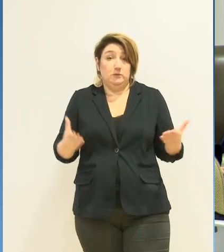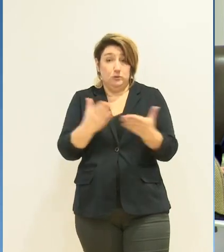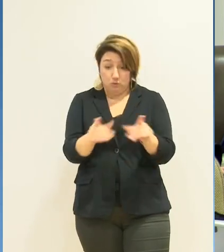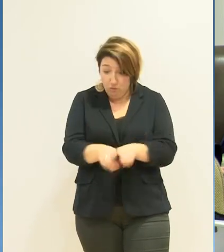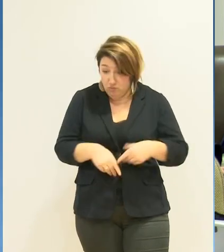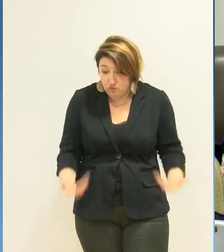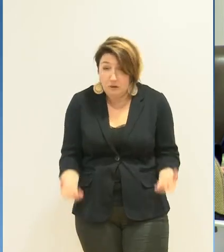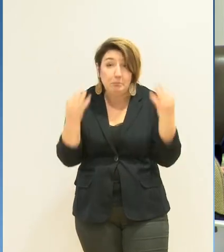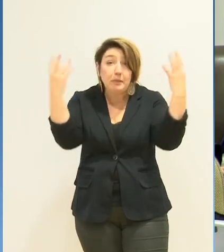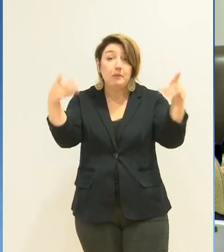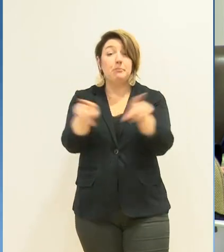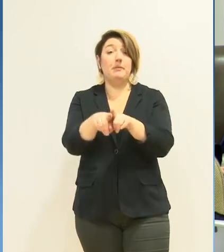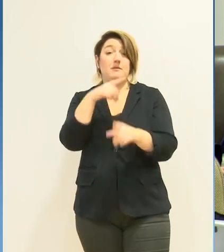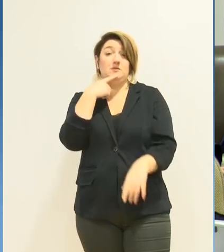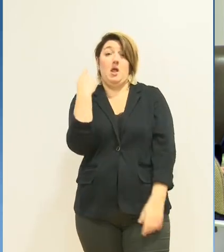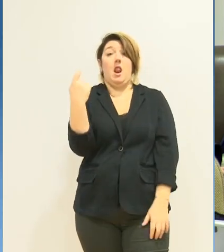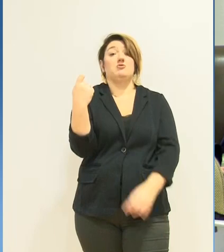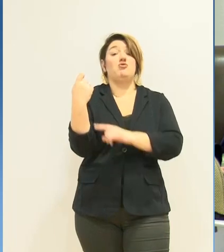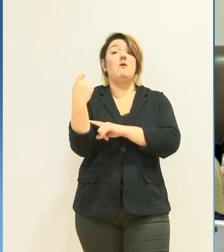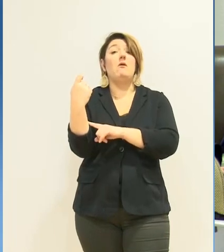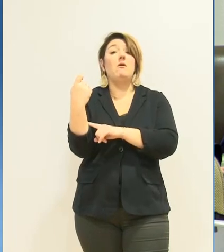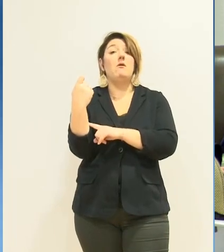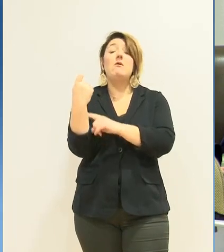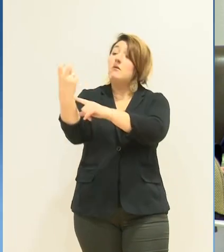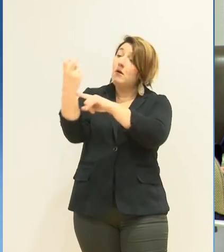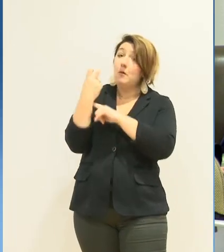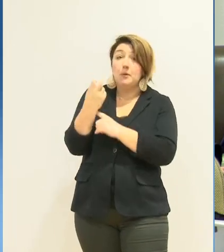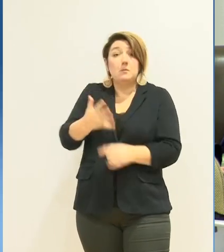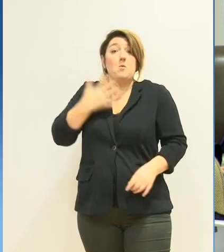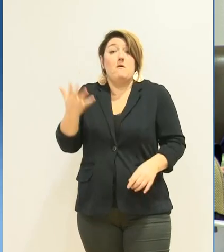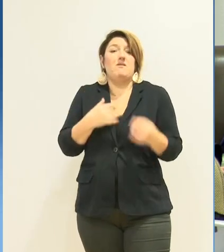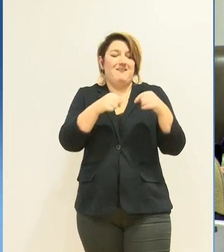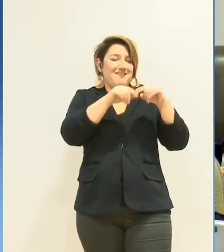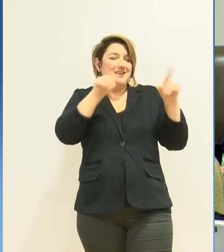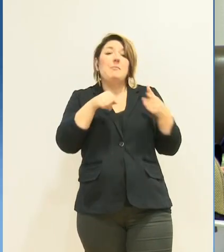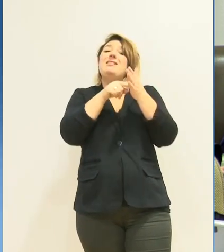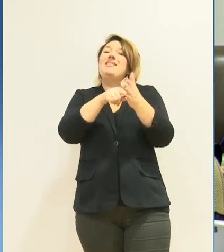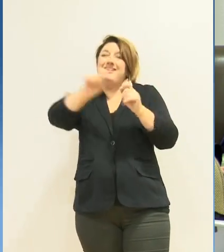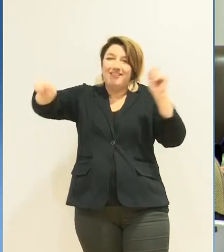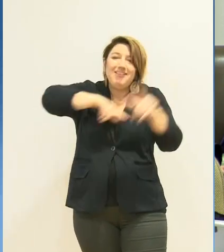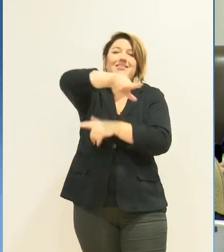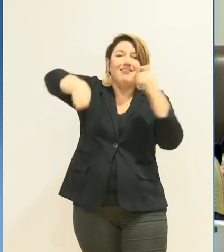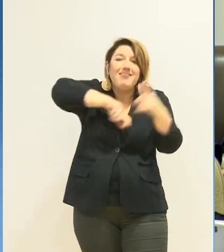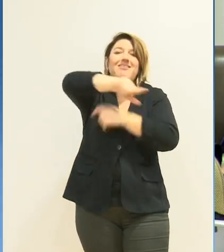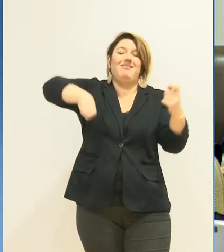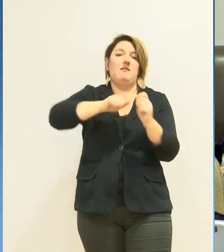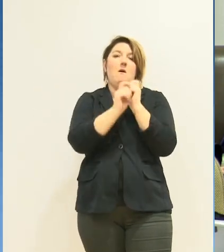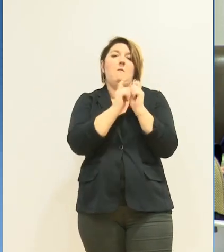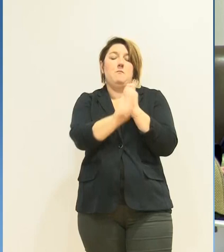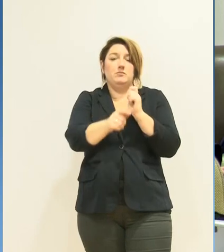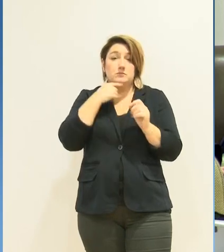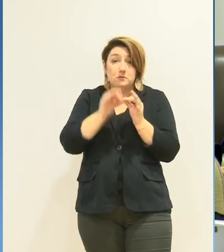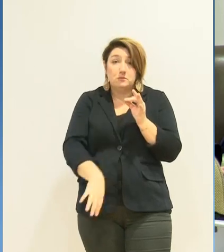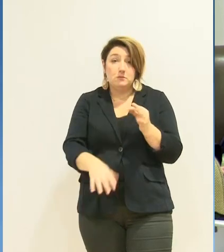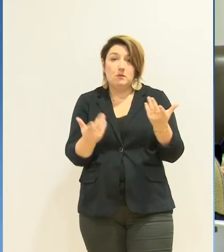nous sommes nous l'essentiel de notre argent ce emprunter sert à rembourser le capital de la dette ce qui fait que le peu que nous